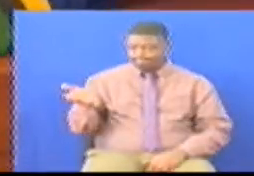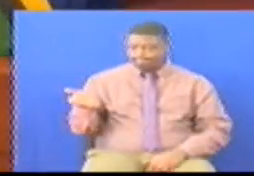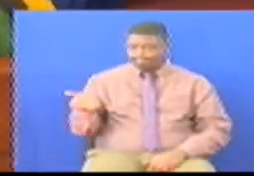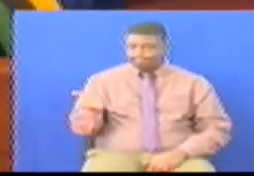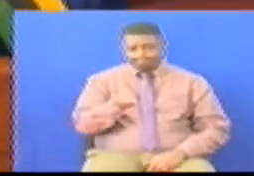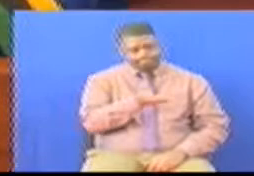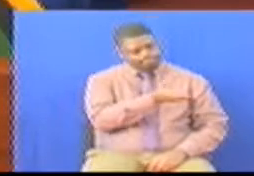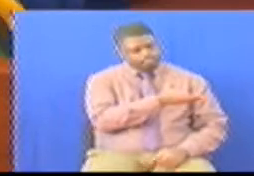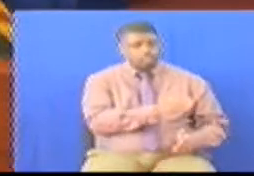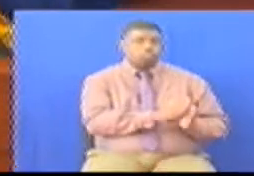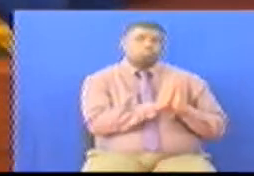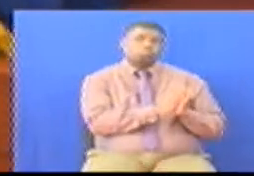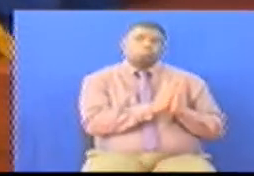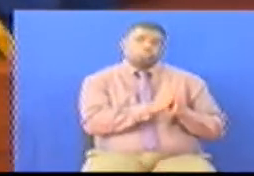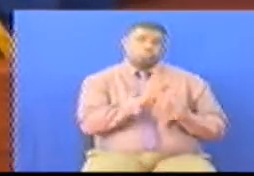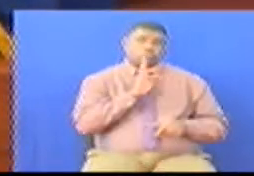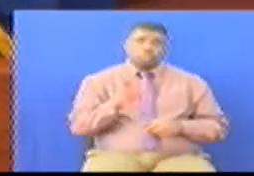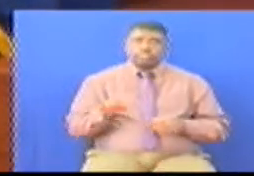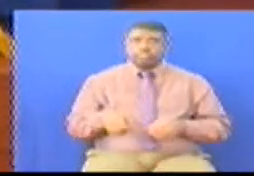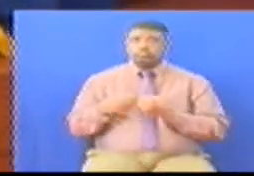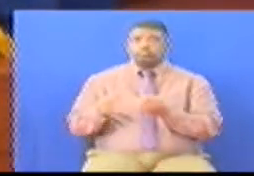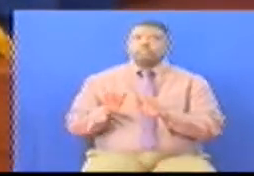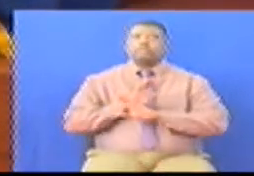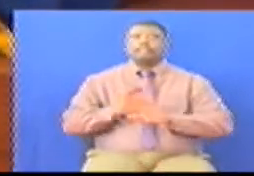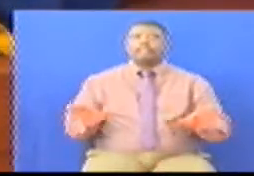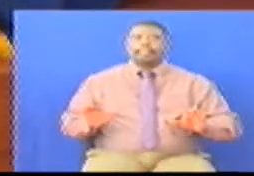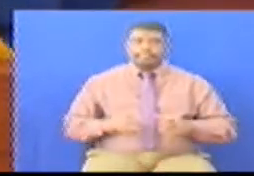Tunakushukuru sana, hoja hiyo imeshatolewa sasa rasmi.